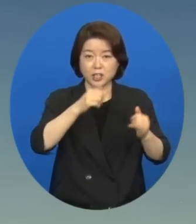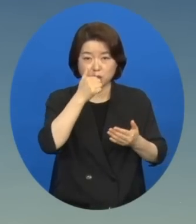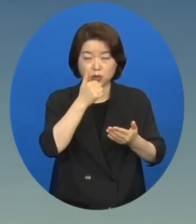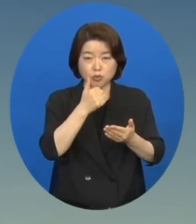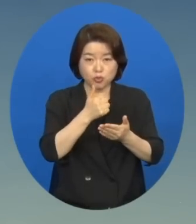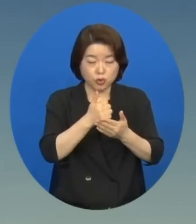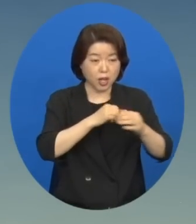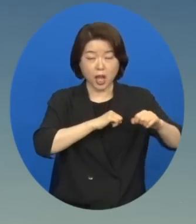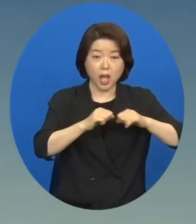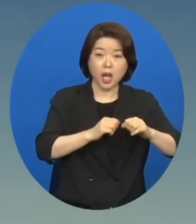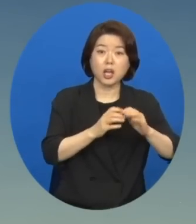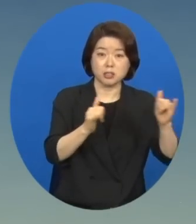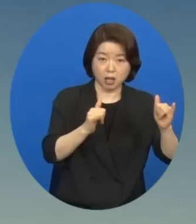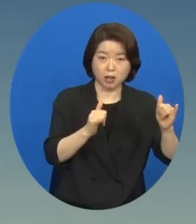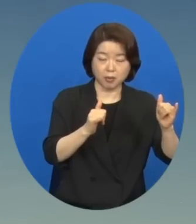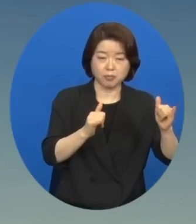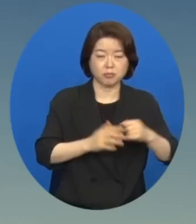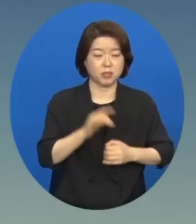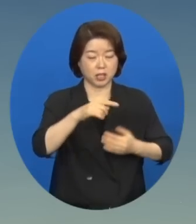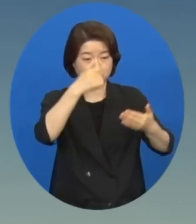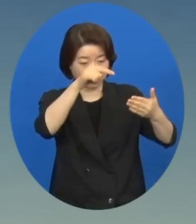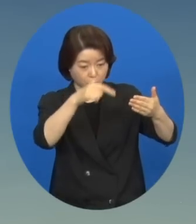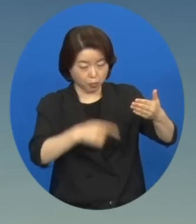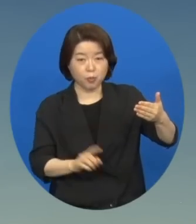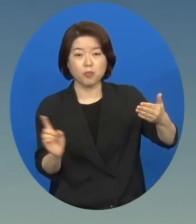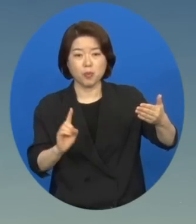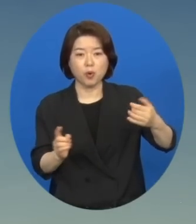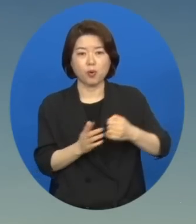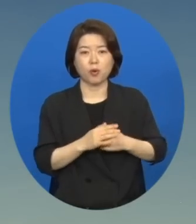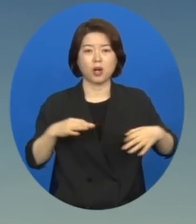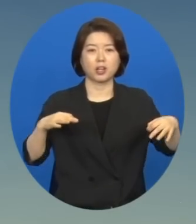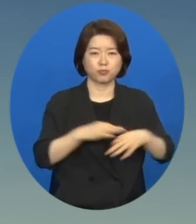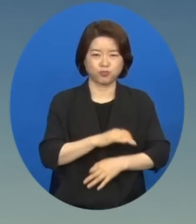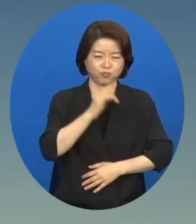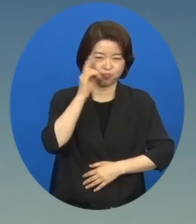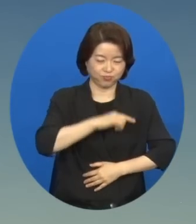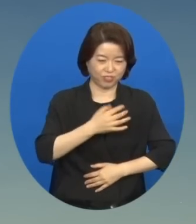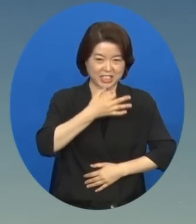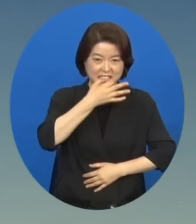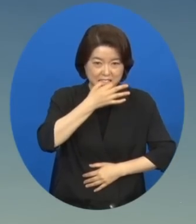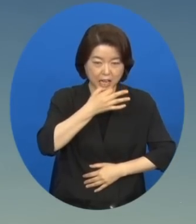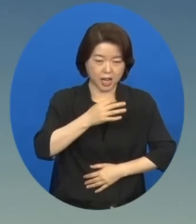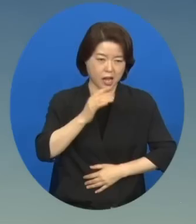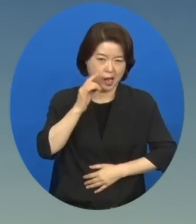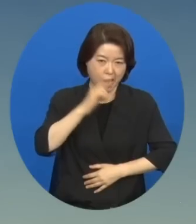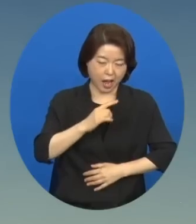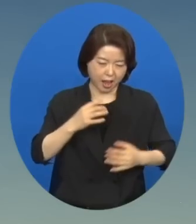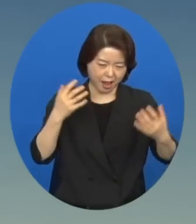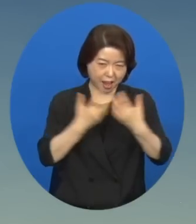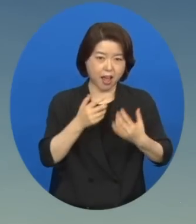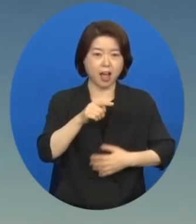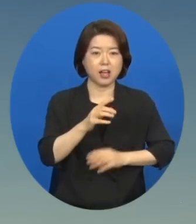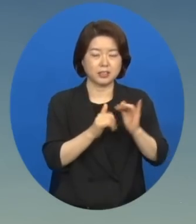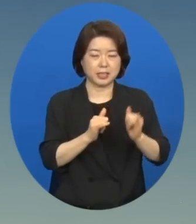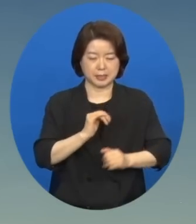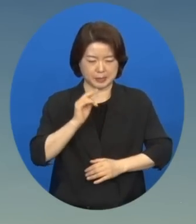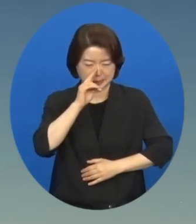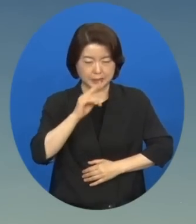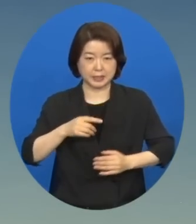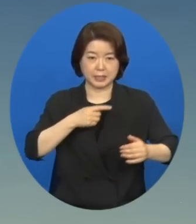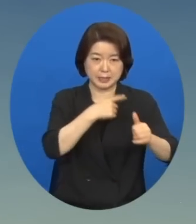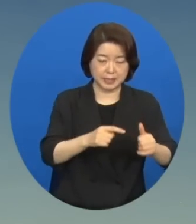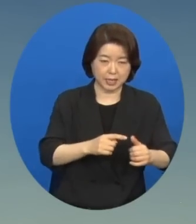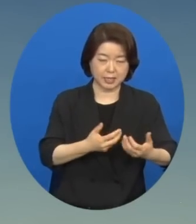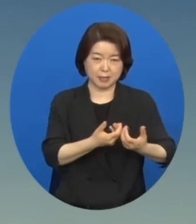짓는 삶이죠. 그런데 그 목록이 뭐냐, 불의, 추악, 탐욕, 악의가 가득한 자, 시기, 살인,